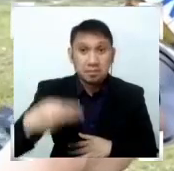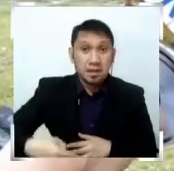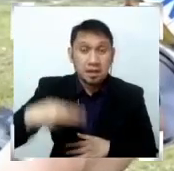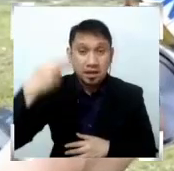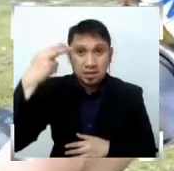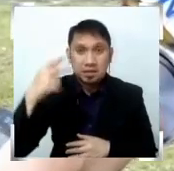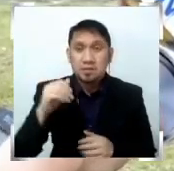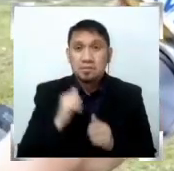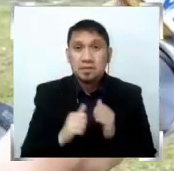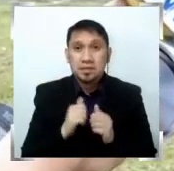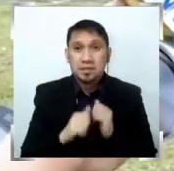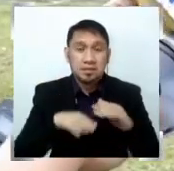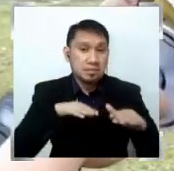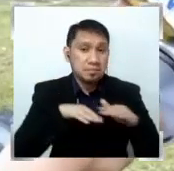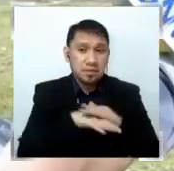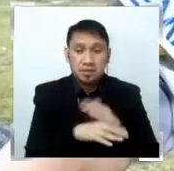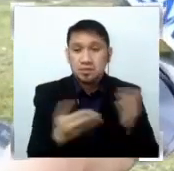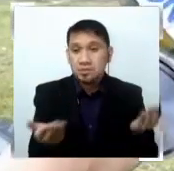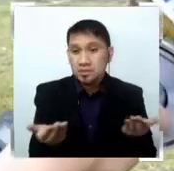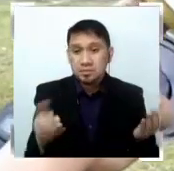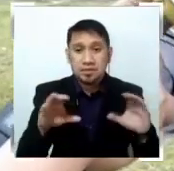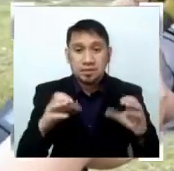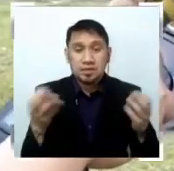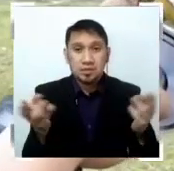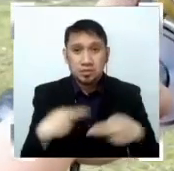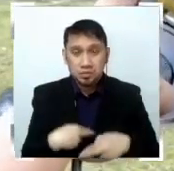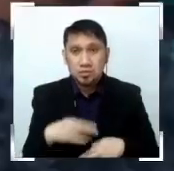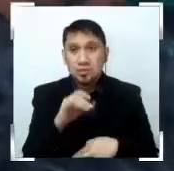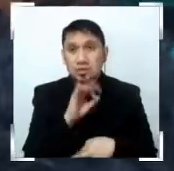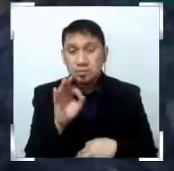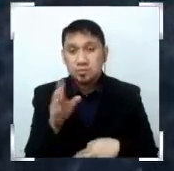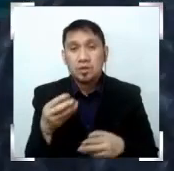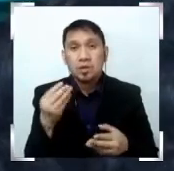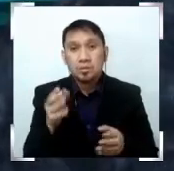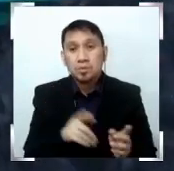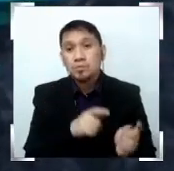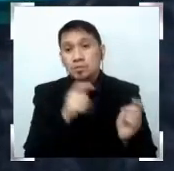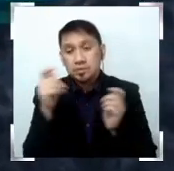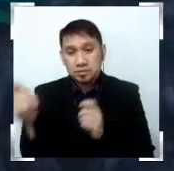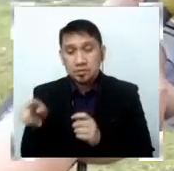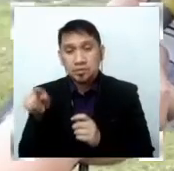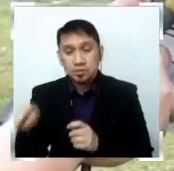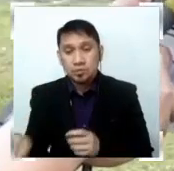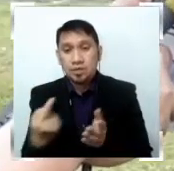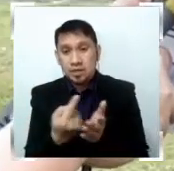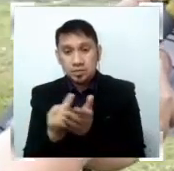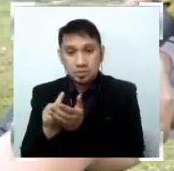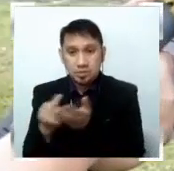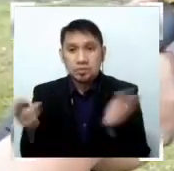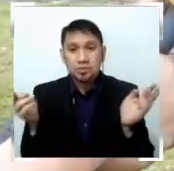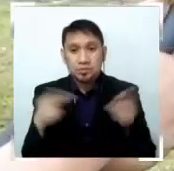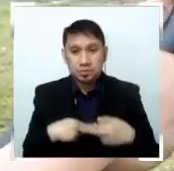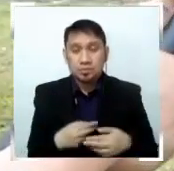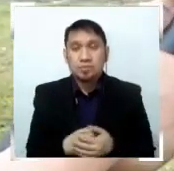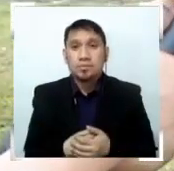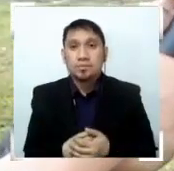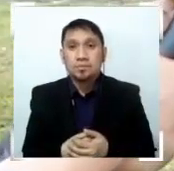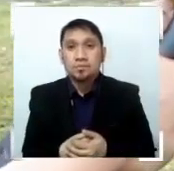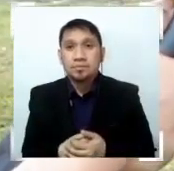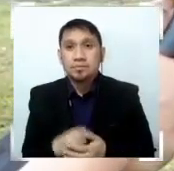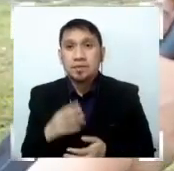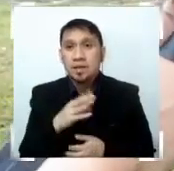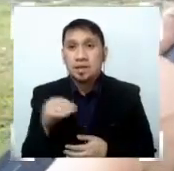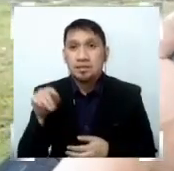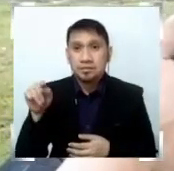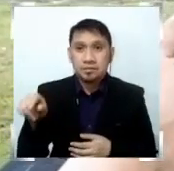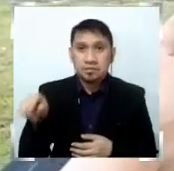magkasulod diretso dito sa classroom. Kung dili, adto na siya dito sa among isolation room. Oh, dayon, amo na dayong